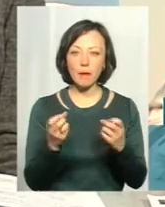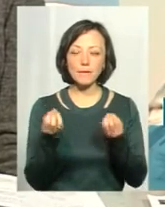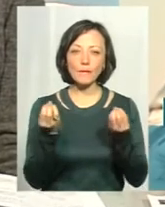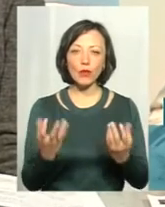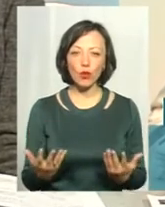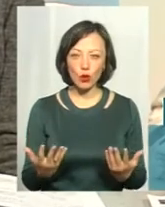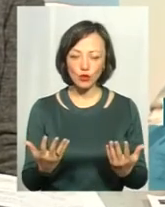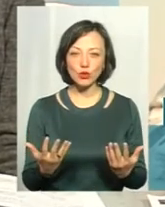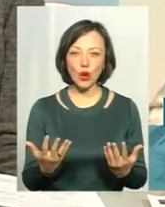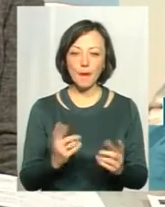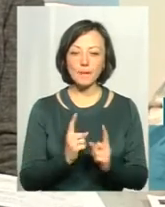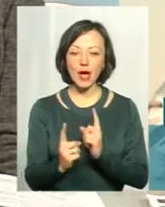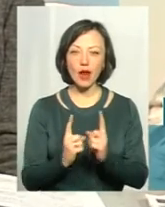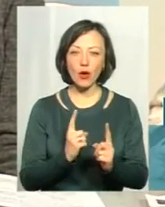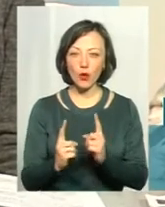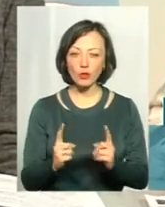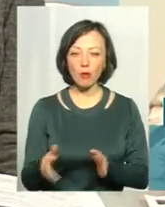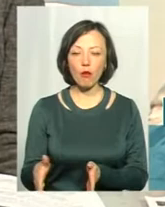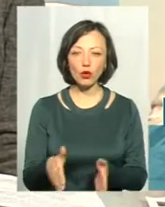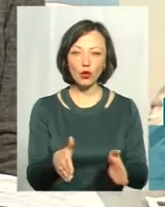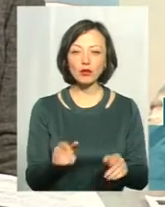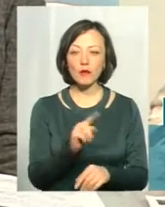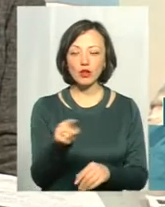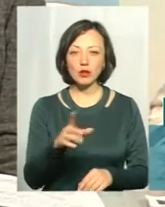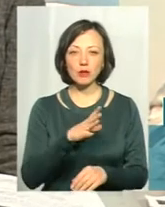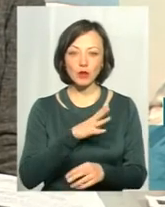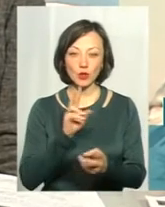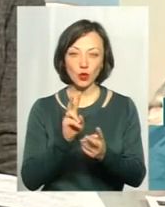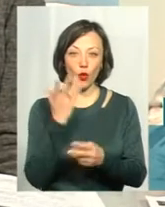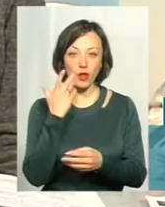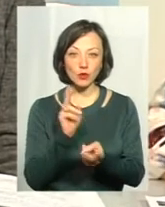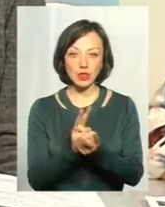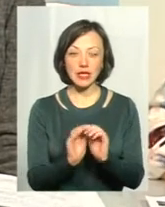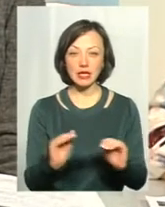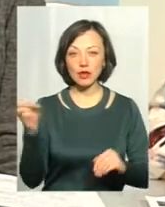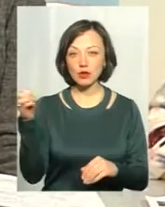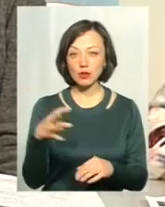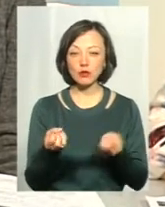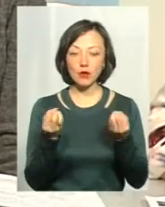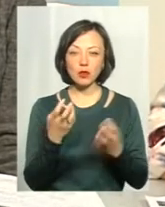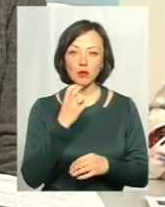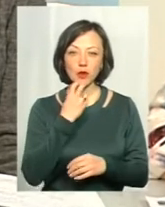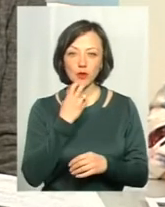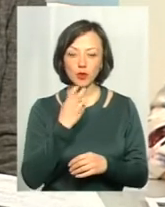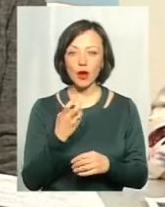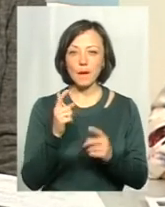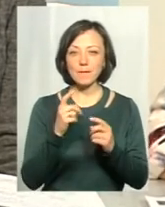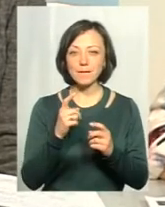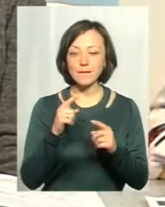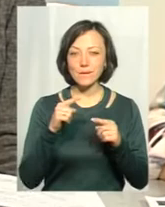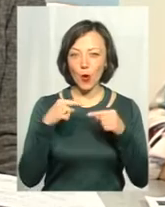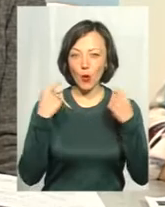просто перехожих, які йдуть по дорозі, щоб вони, коли зустрінуть дітей сонця, щоб вони їм просто посміхнулися. Адже посмішка